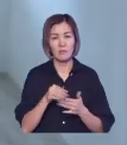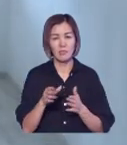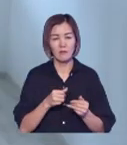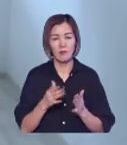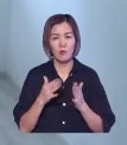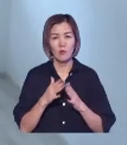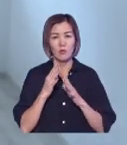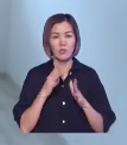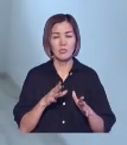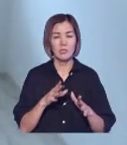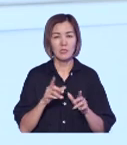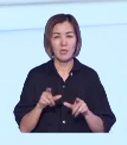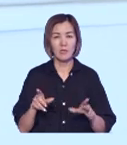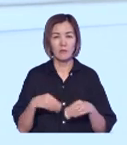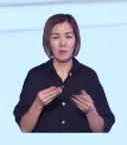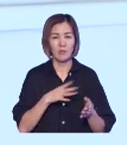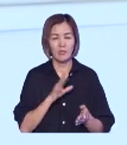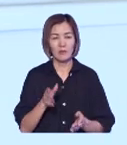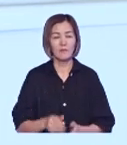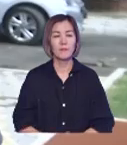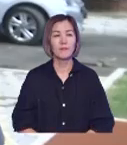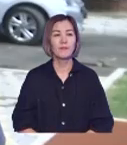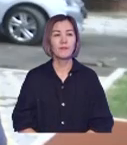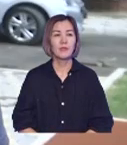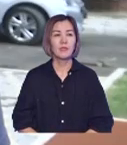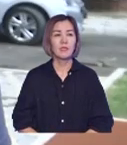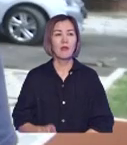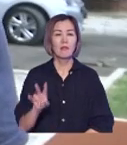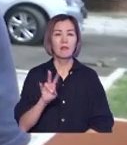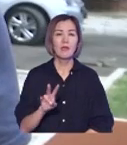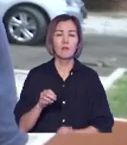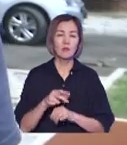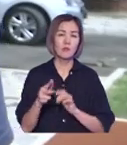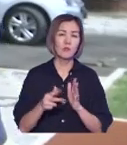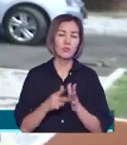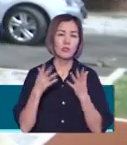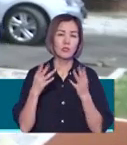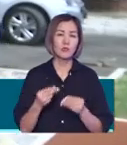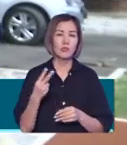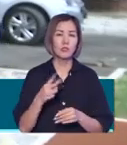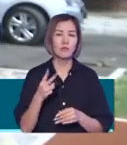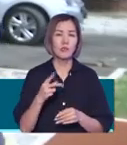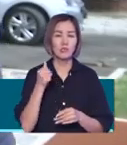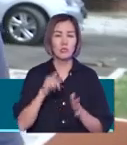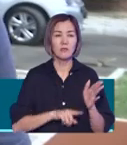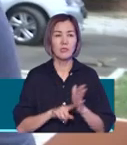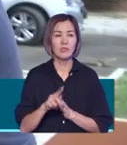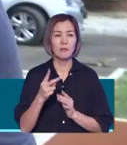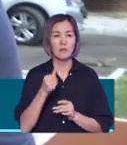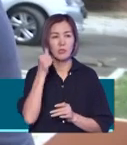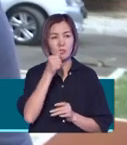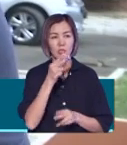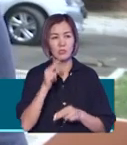үй кезегінде тұрған азаматтарға үлестіріп бермек. Ноябрьдің 18-де 22-ші жылы басағамыз. Бір жылдың ішінде